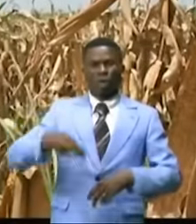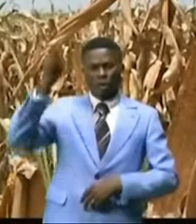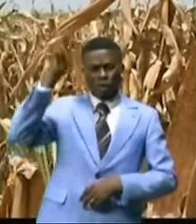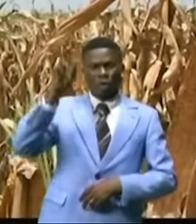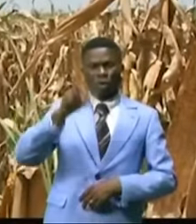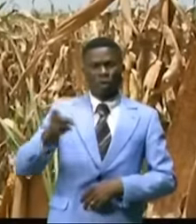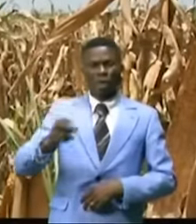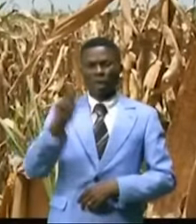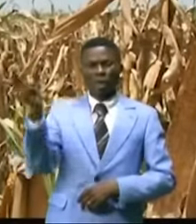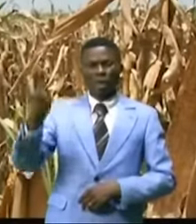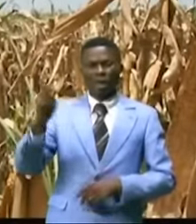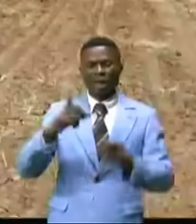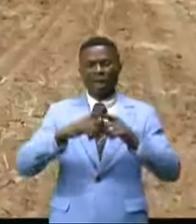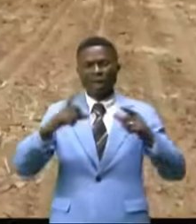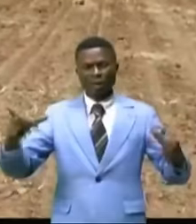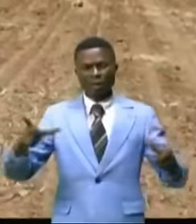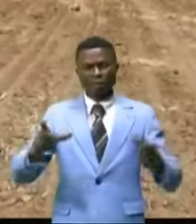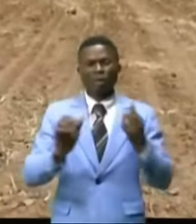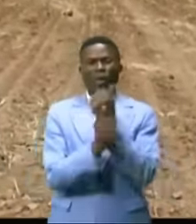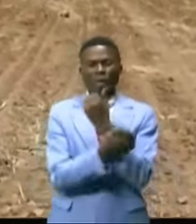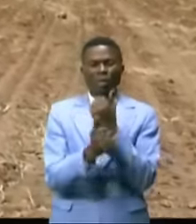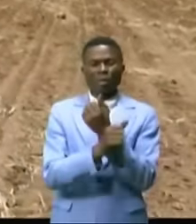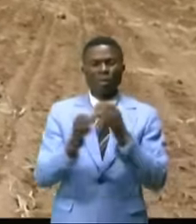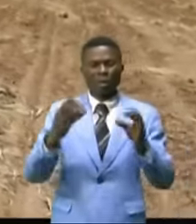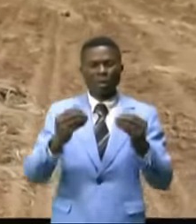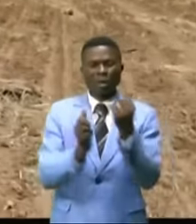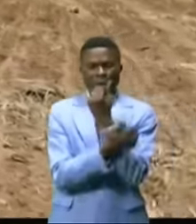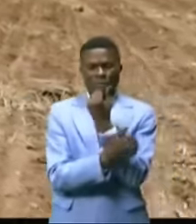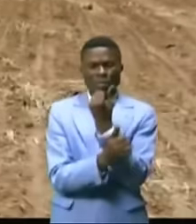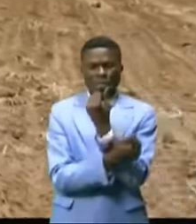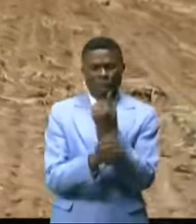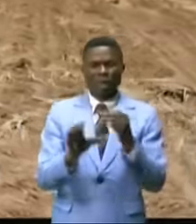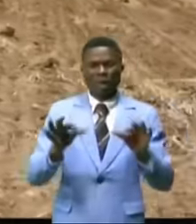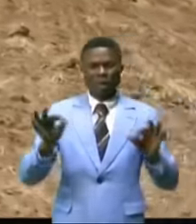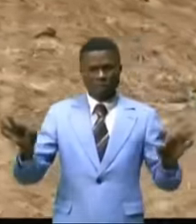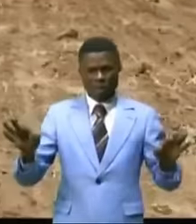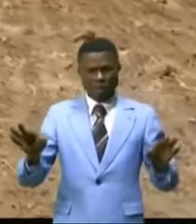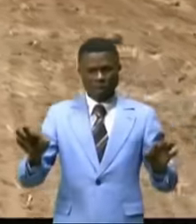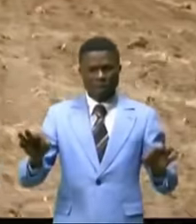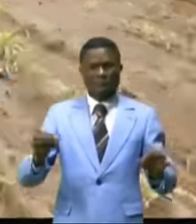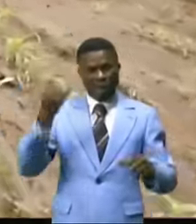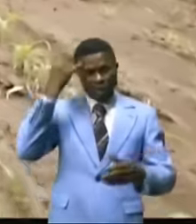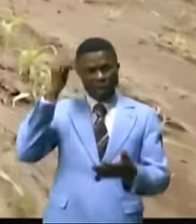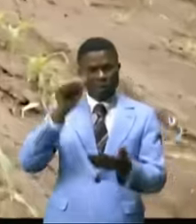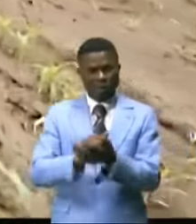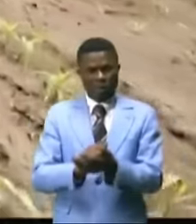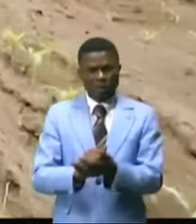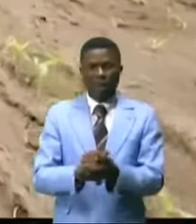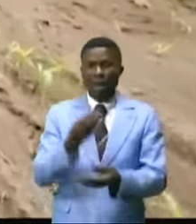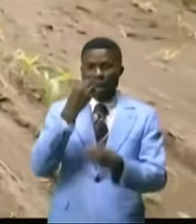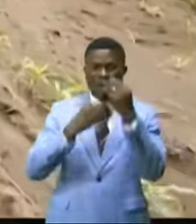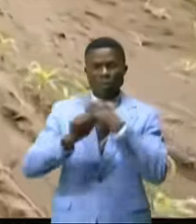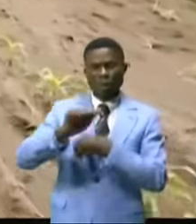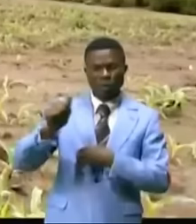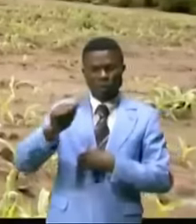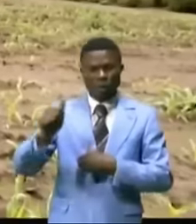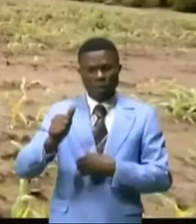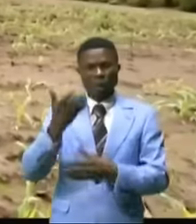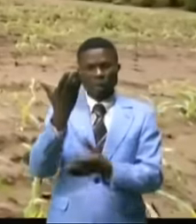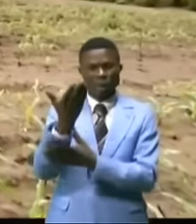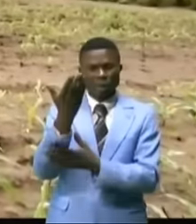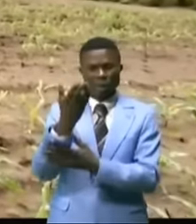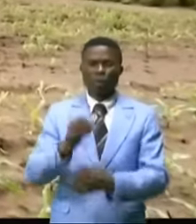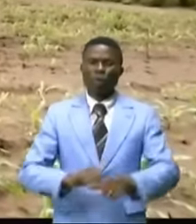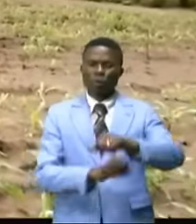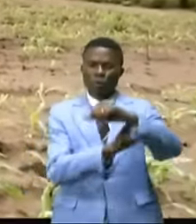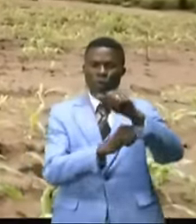et du Grand Kassai la farine de maïs de leurs terres. Dans cet élan, la BioAgro Business en appelle à